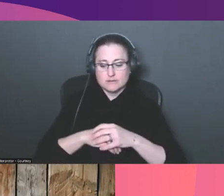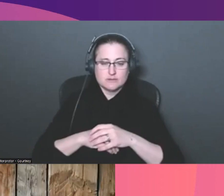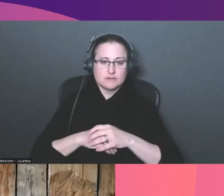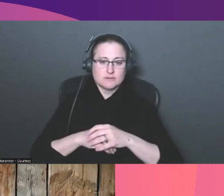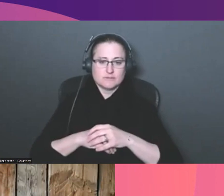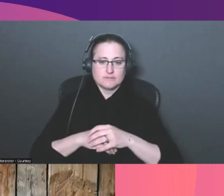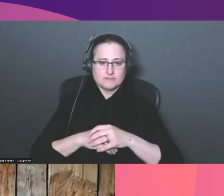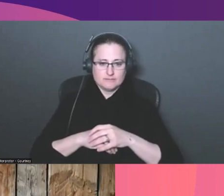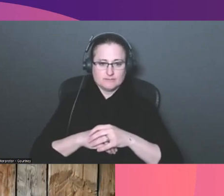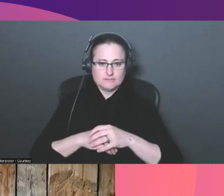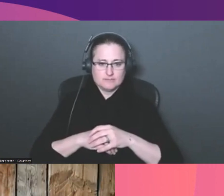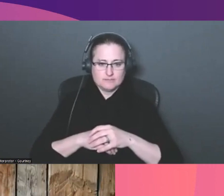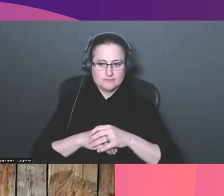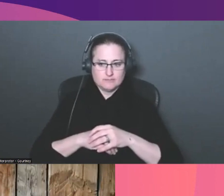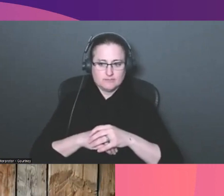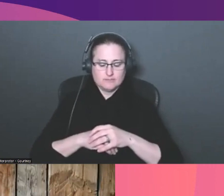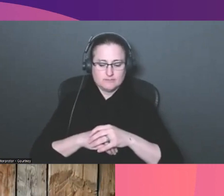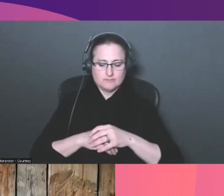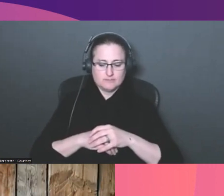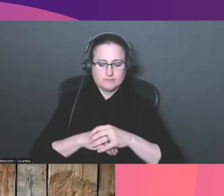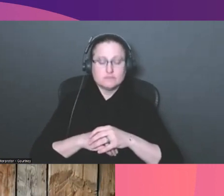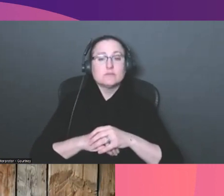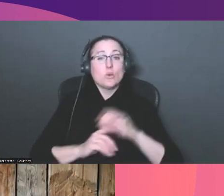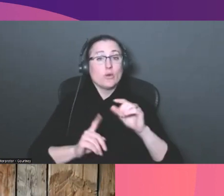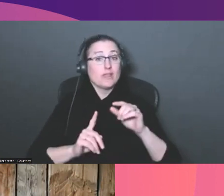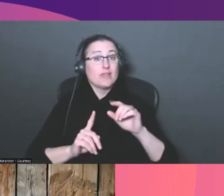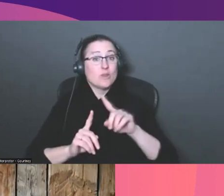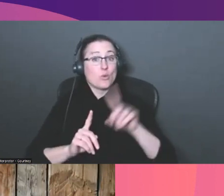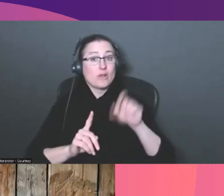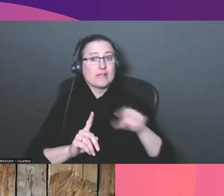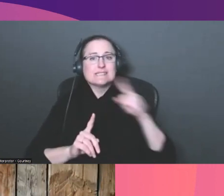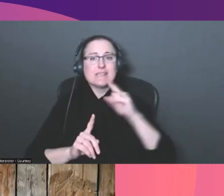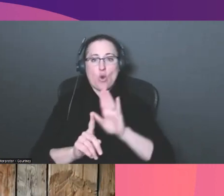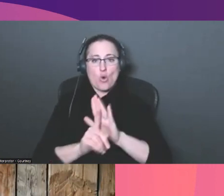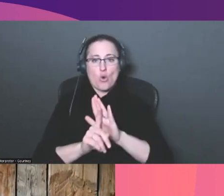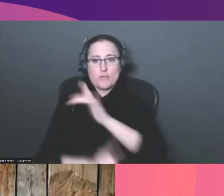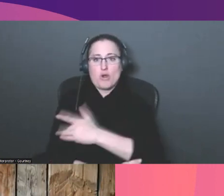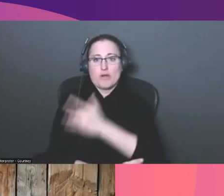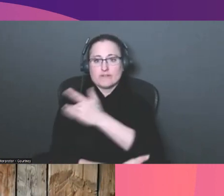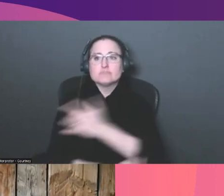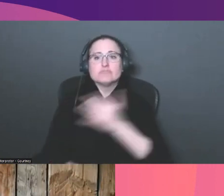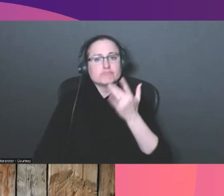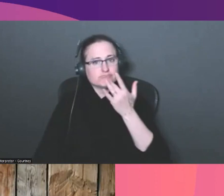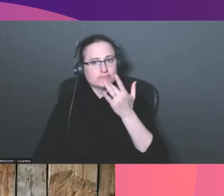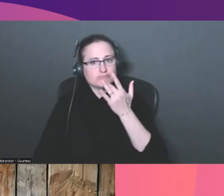travailleurs sociaux qui sont sous-payés offrent du counseling, est-ce que cela compte?